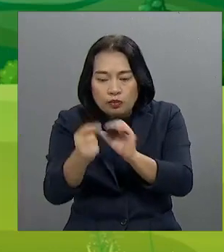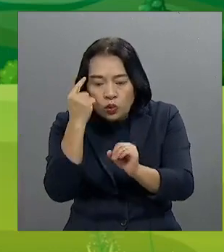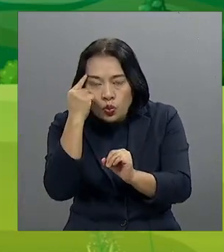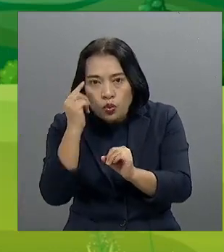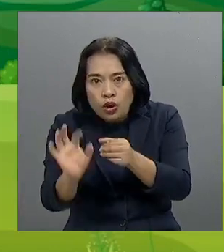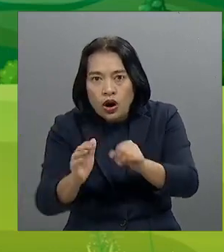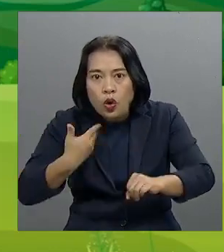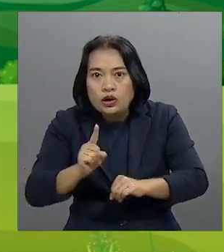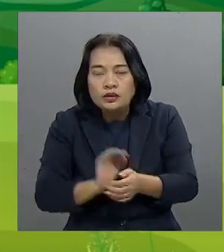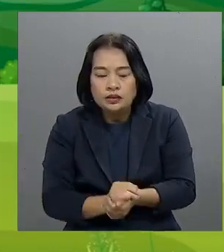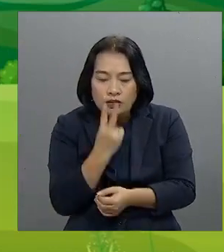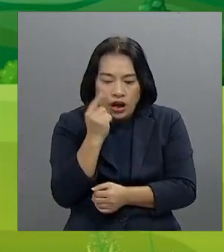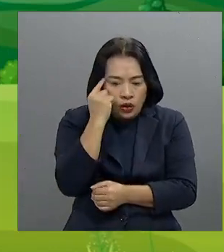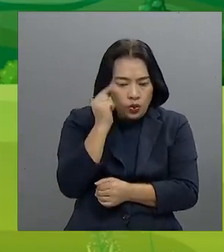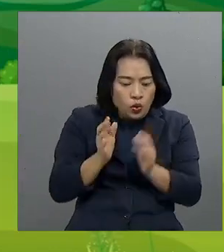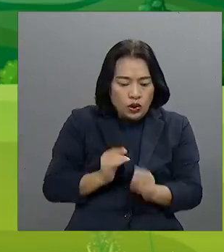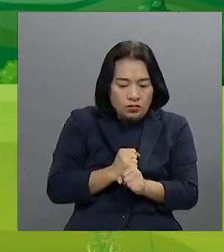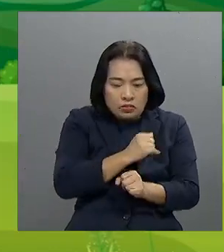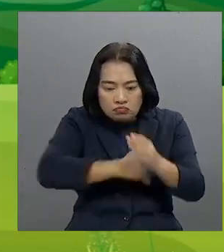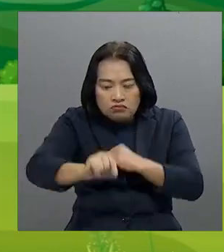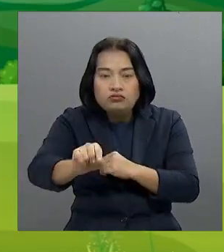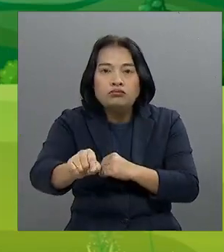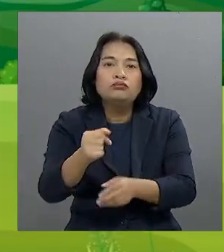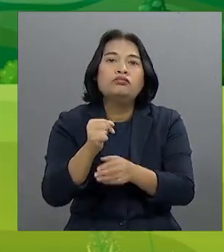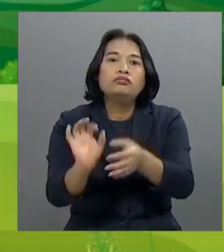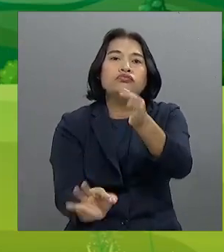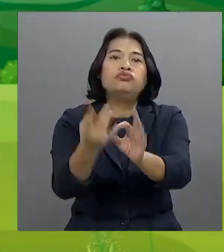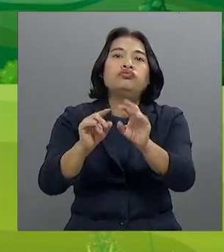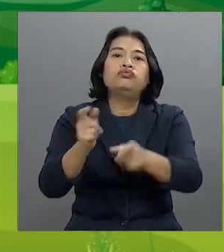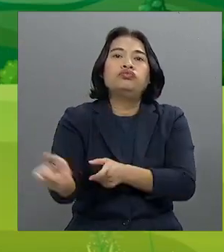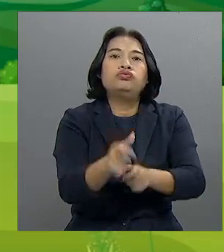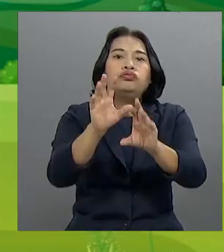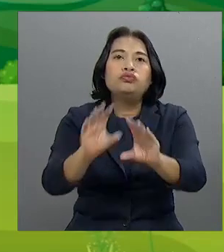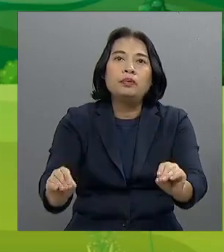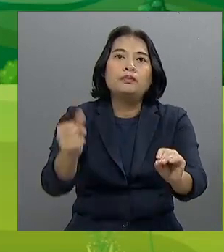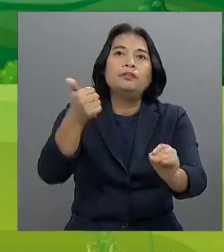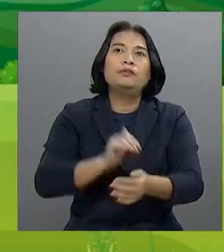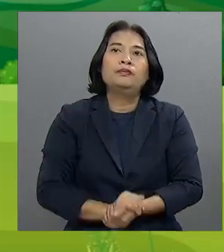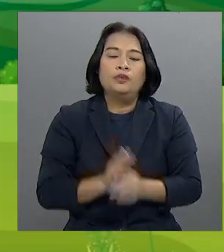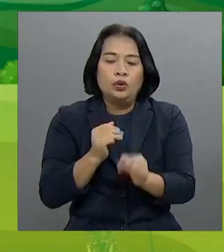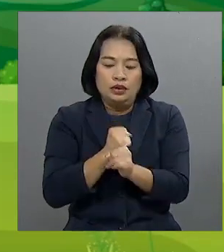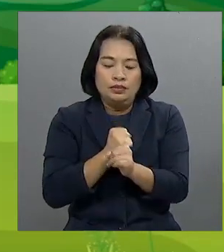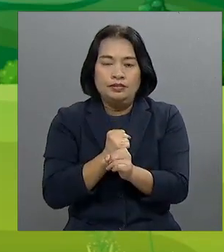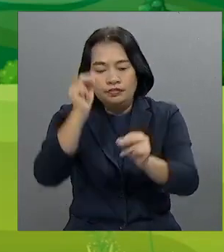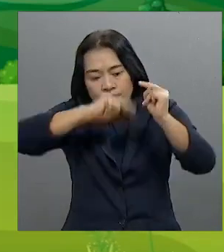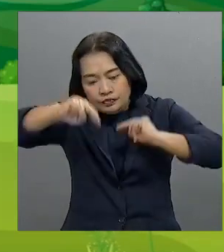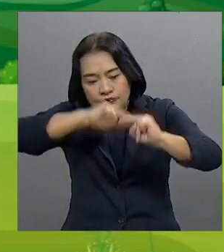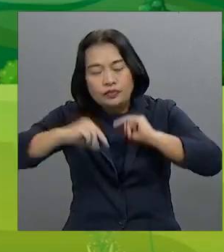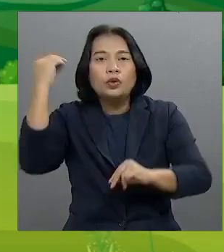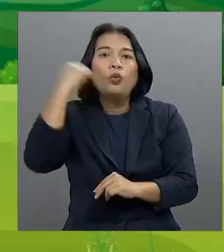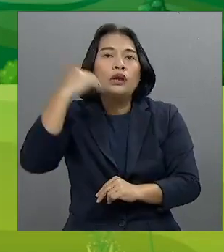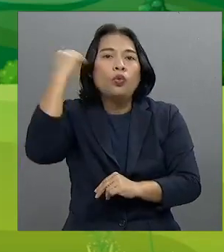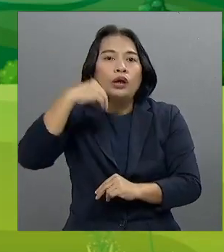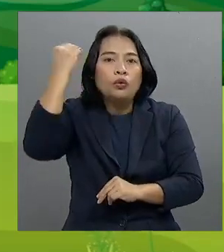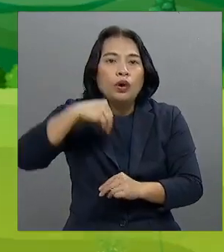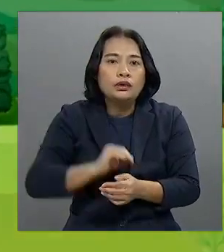เจ้าหน้าทสามารถไปได้คันทีและที่สำคัญ มีเจ้าหน้าที่ปฏิบติการลดระเวนทุกวันเมอพบไฟป